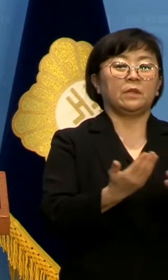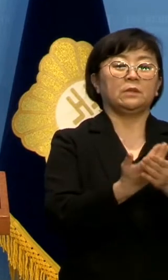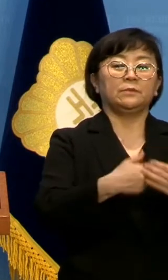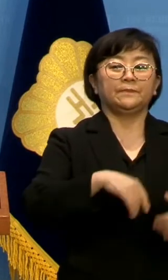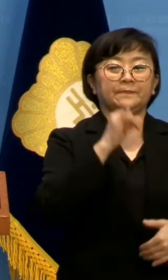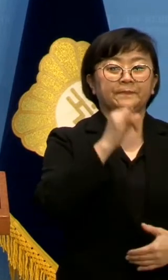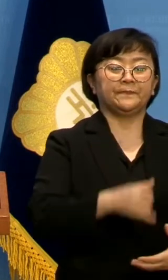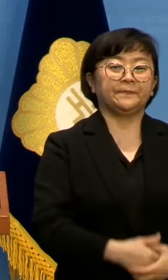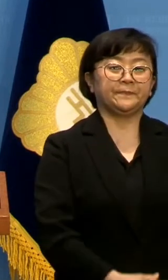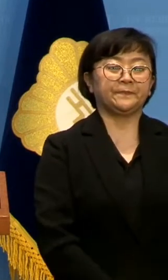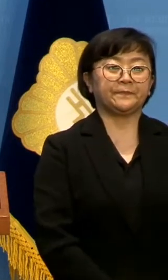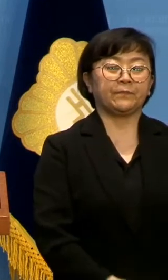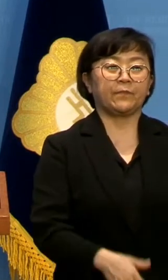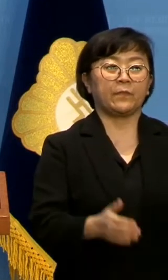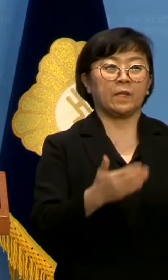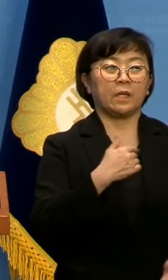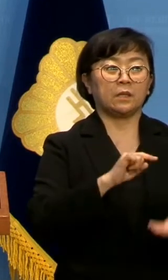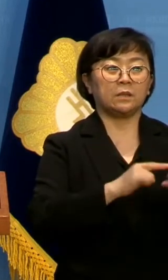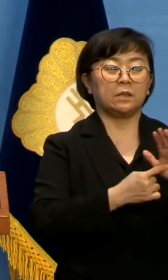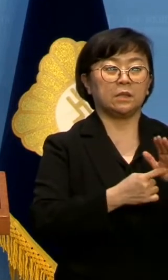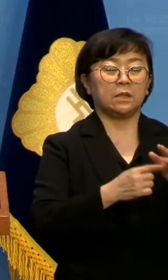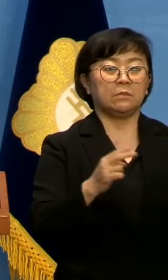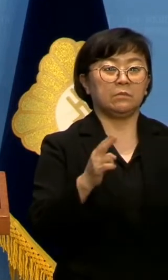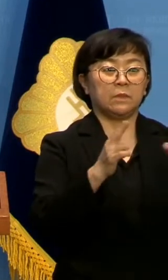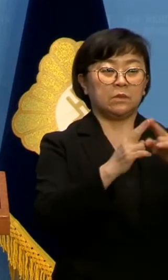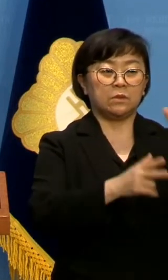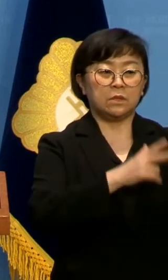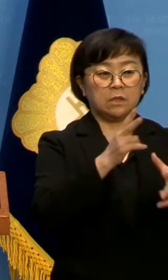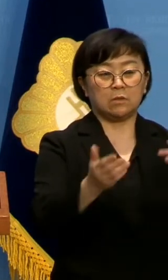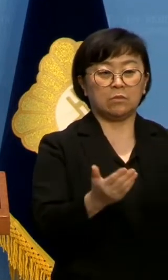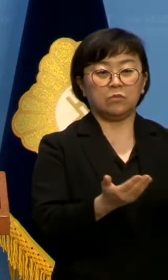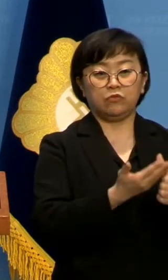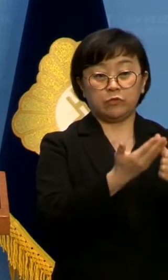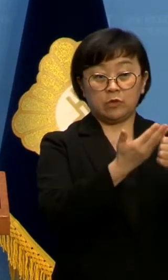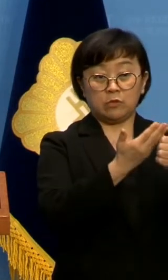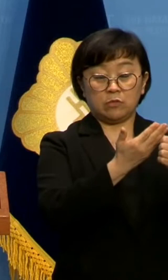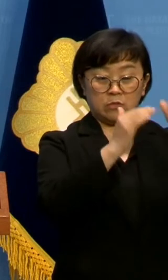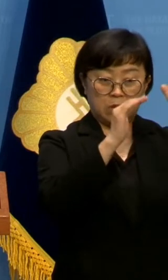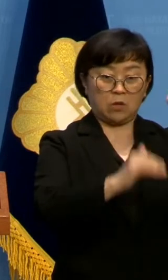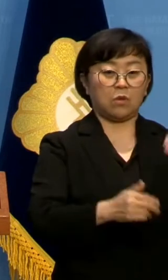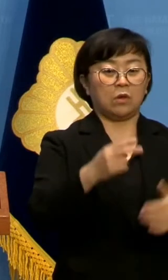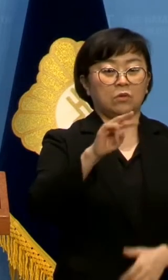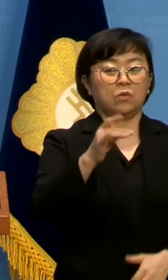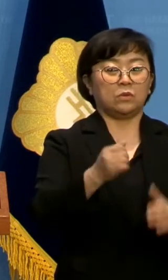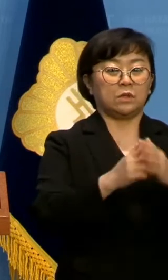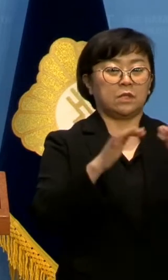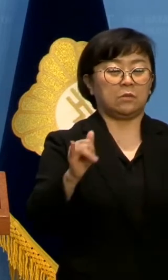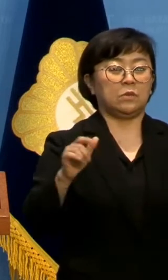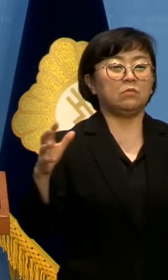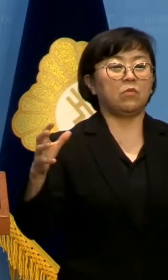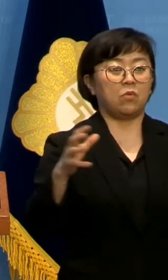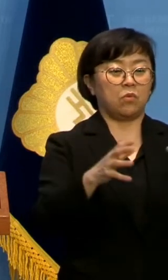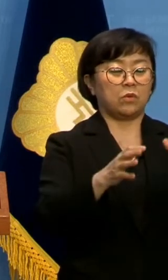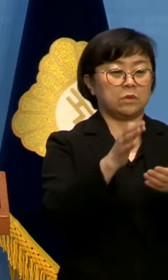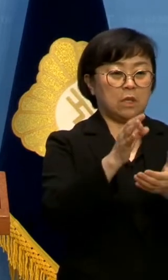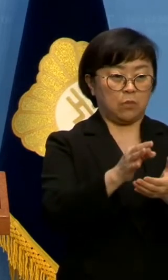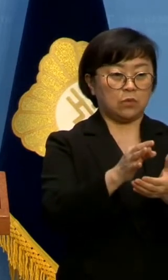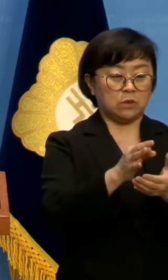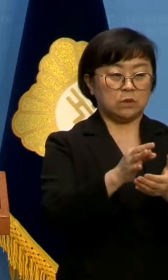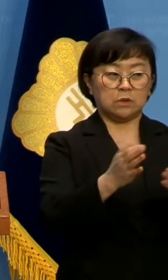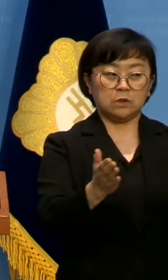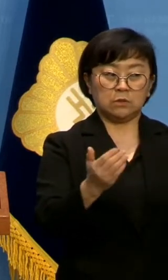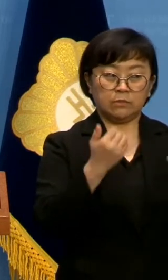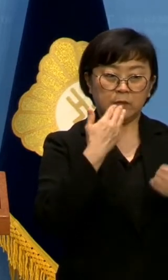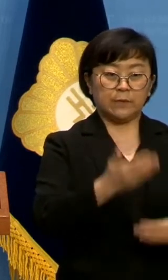것입니다. 제가 제시하는 반도체 산업 육성 패키지들을 동탄의 인재를 모으고 자본을 끌어들일